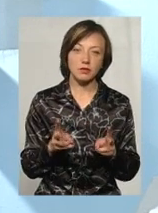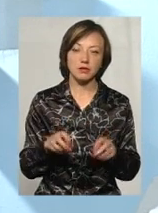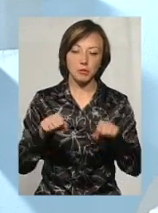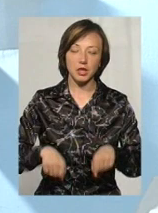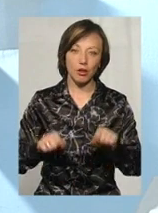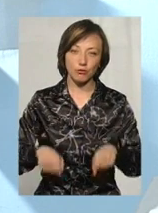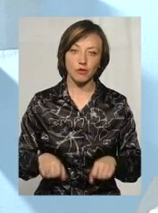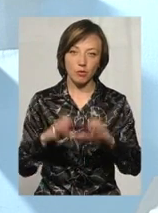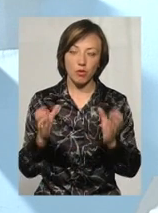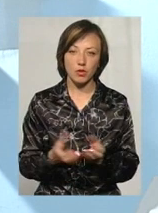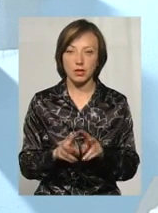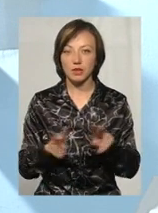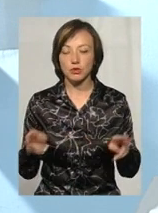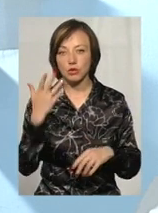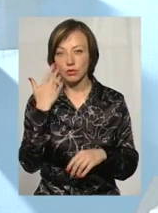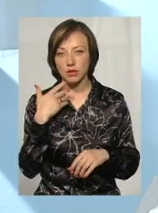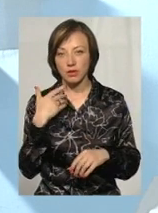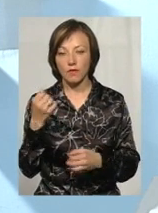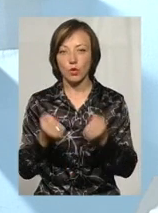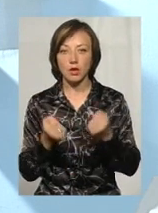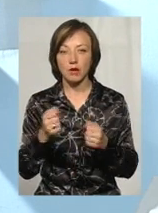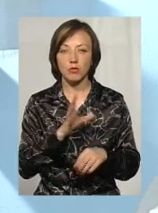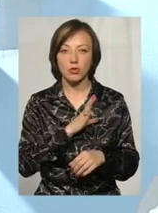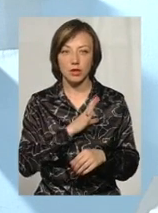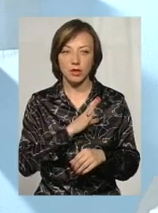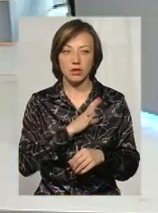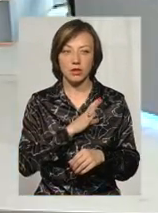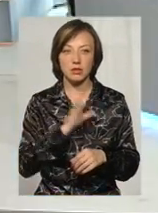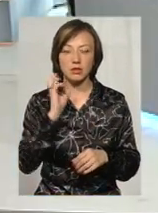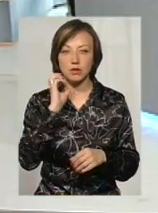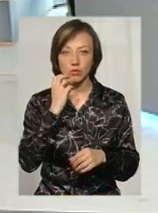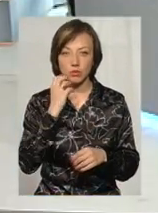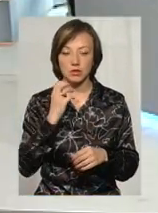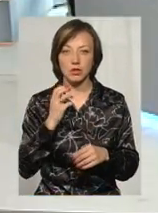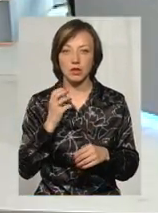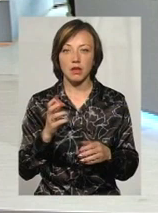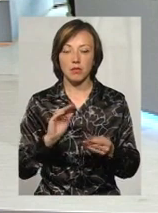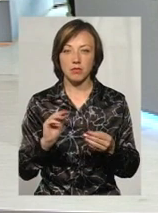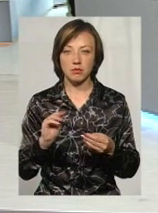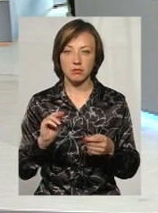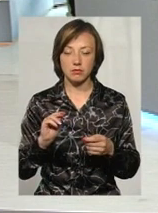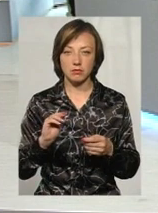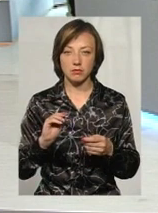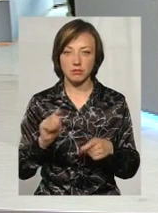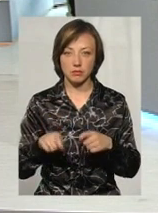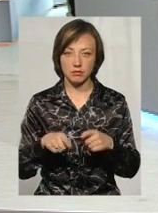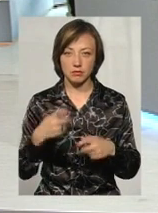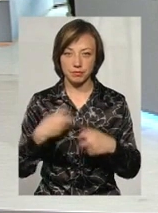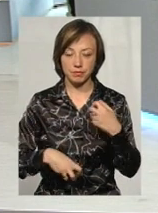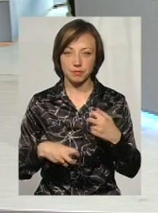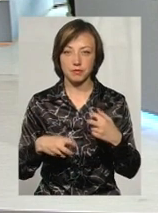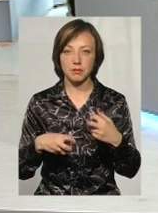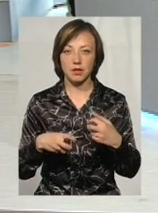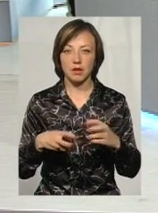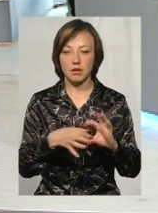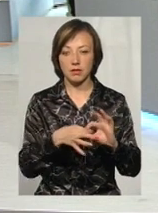підкачуванням колеса, аналогічно, коли у водія були серйозні такі неполадки з автомобілем, ми допомогли відкачати його автомобіль